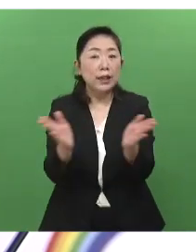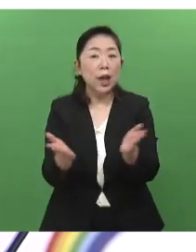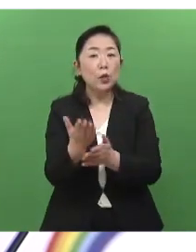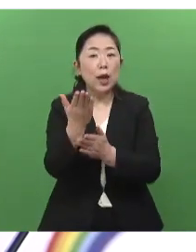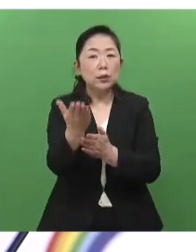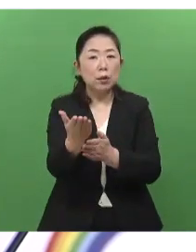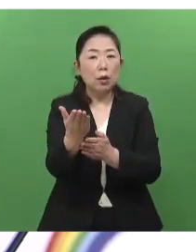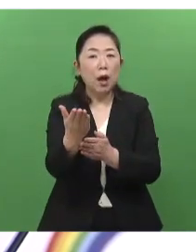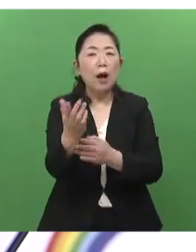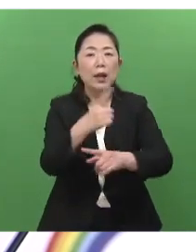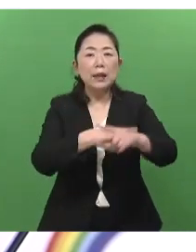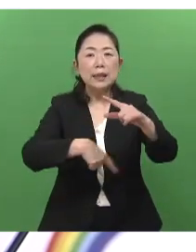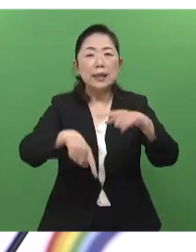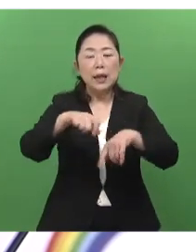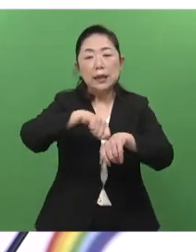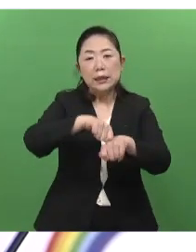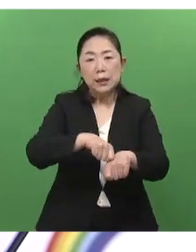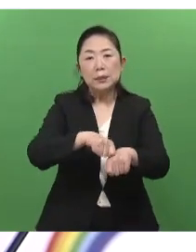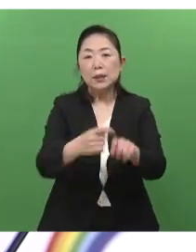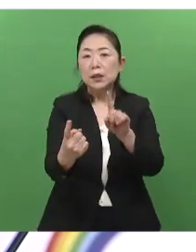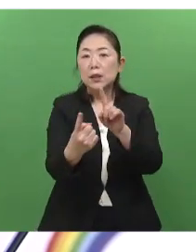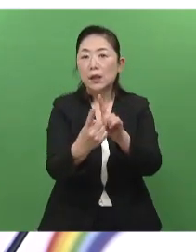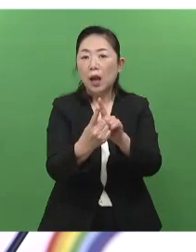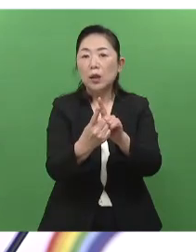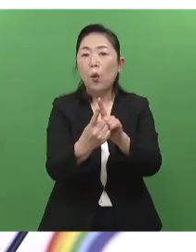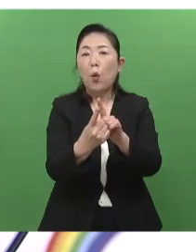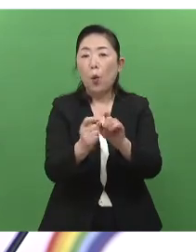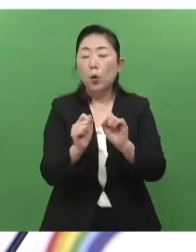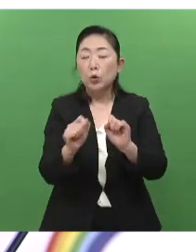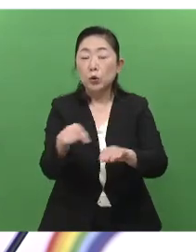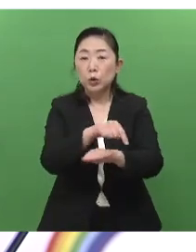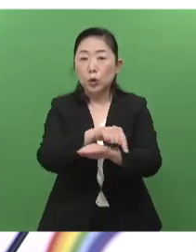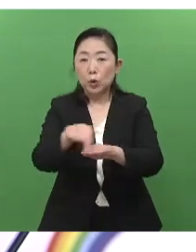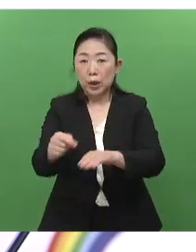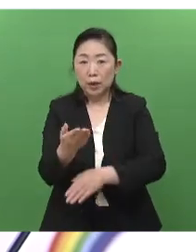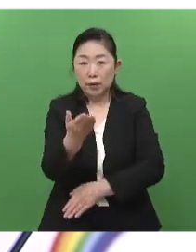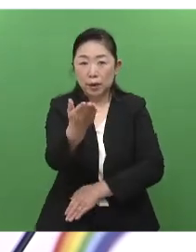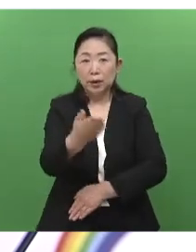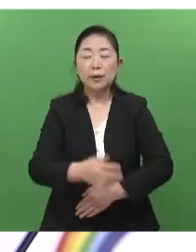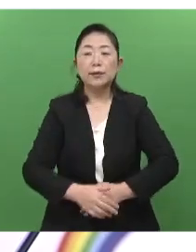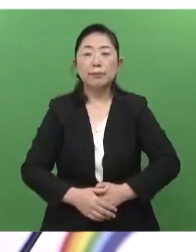に厳しい対応を検討するお考えはありますでしょうか。